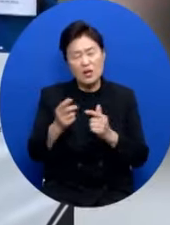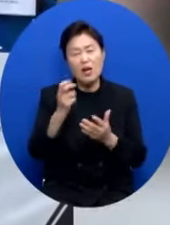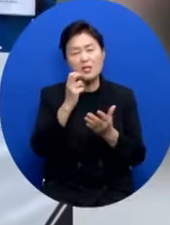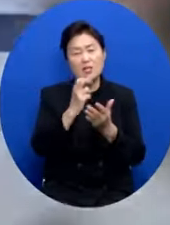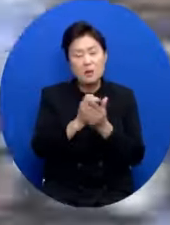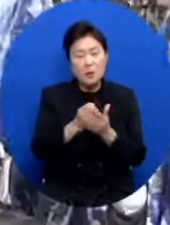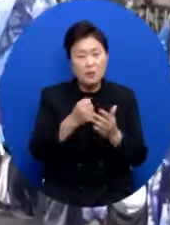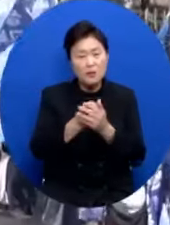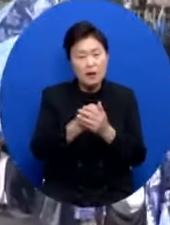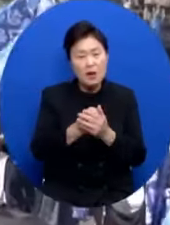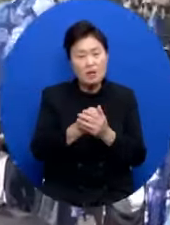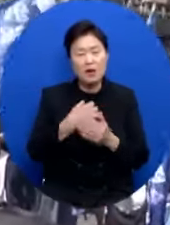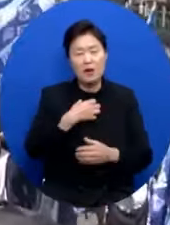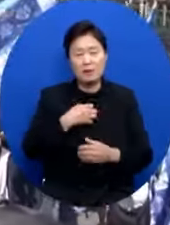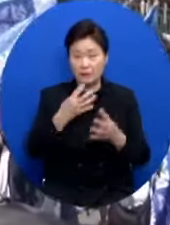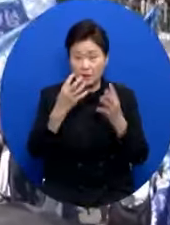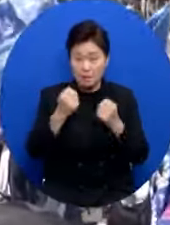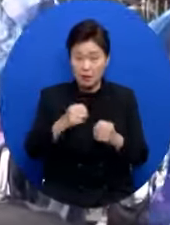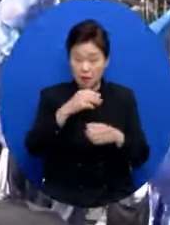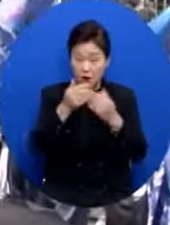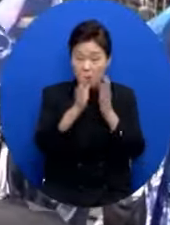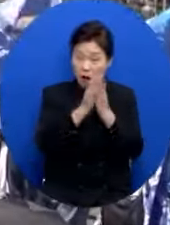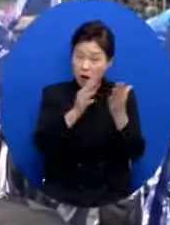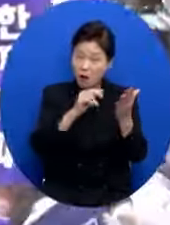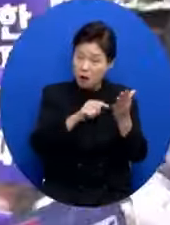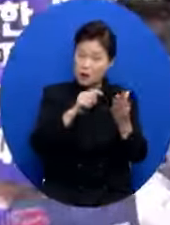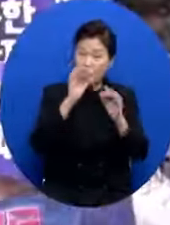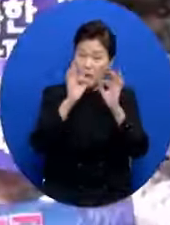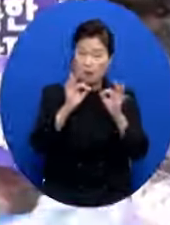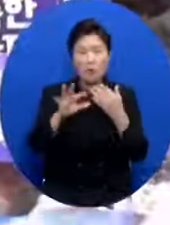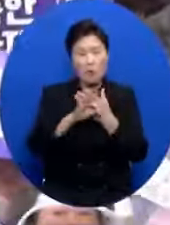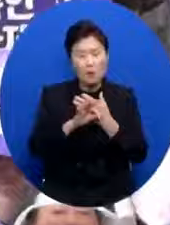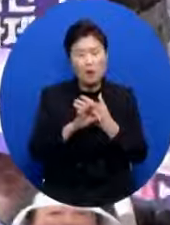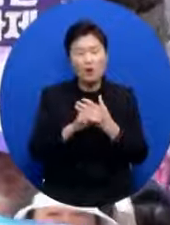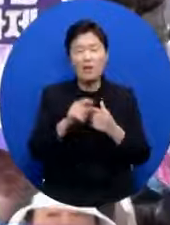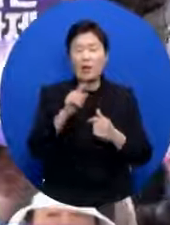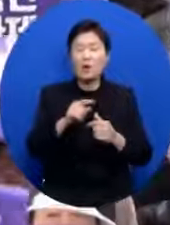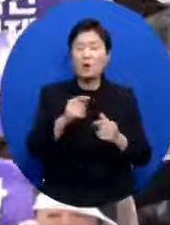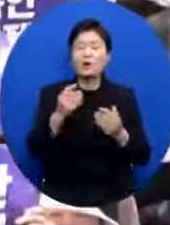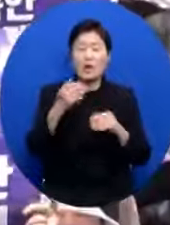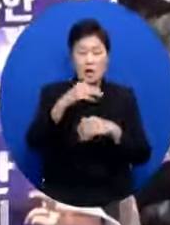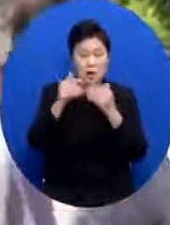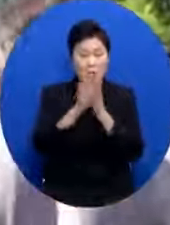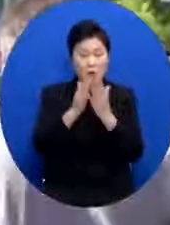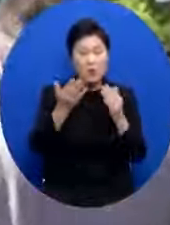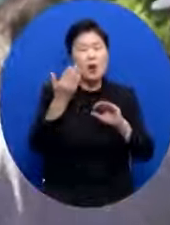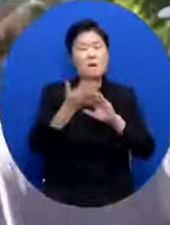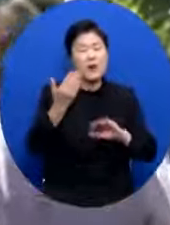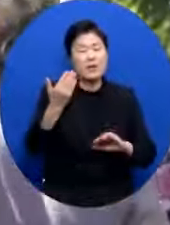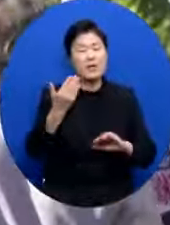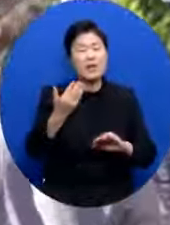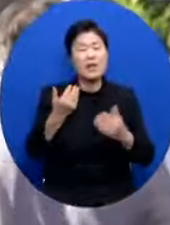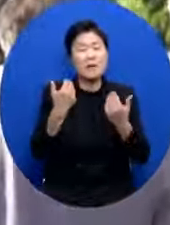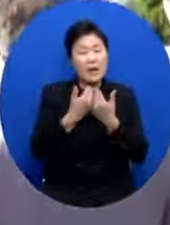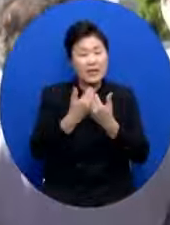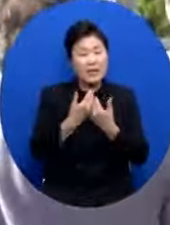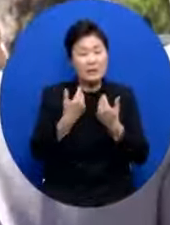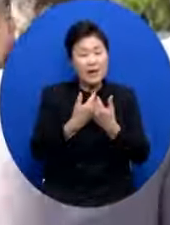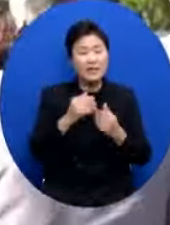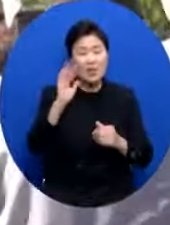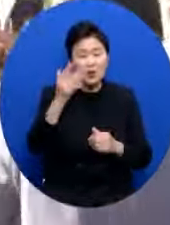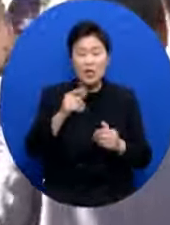섭니다 성경적 가치에 따라 동성을 반대하는 한국교회 주유 교단들도 동성 산 법 움직임에 촉각을